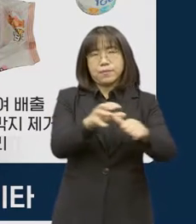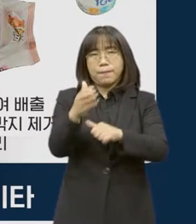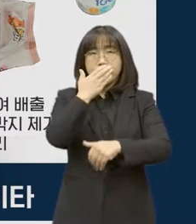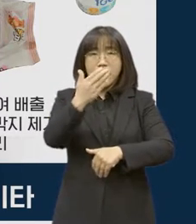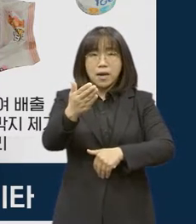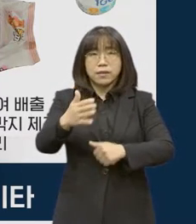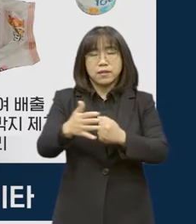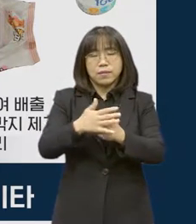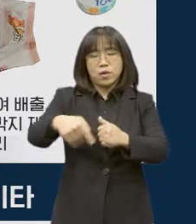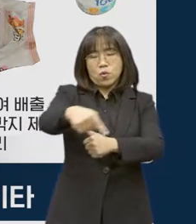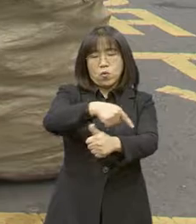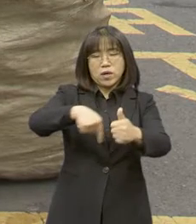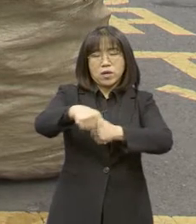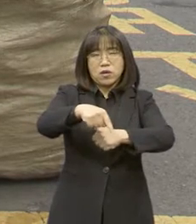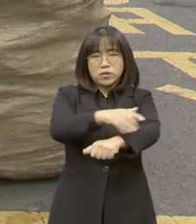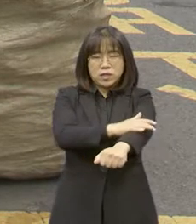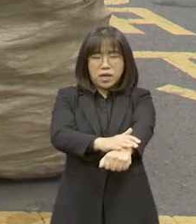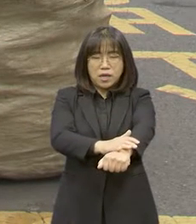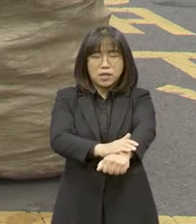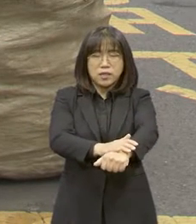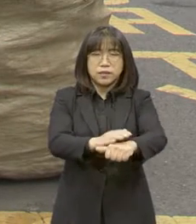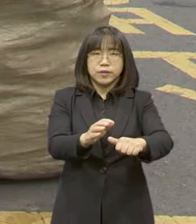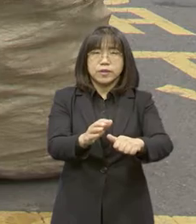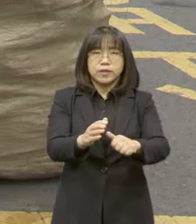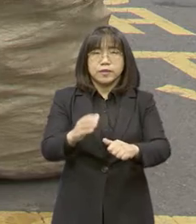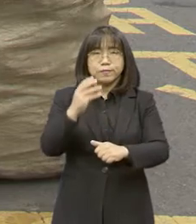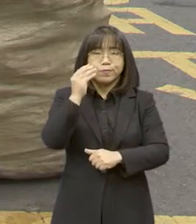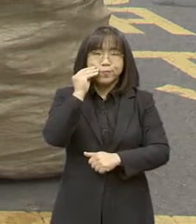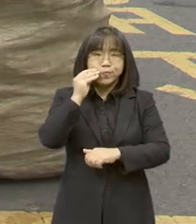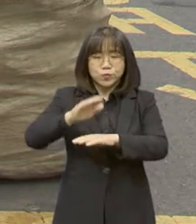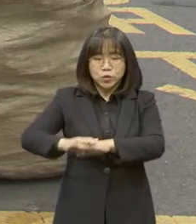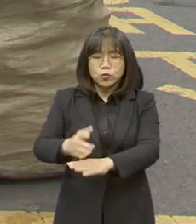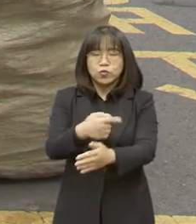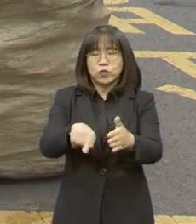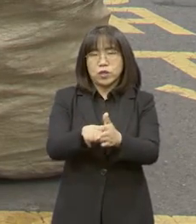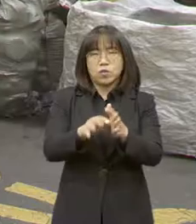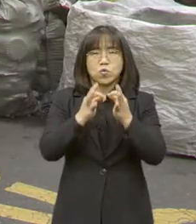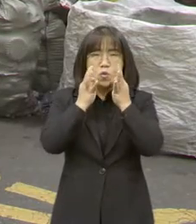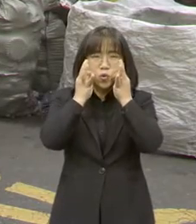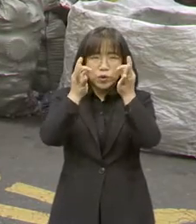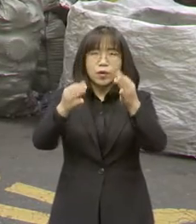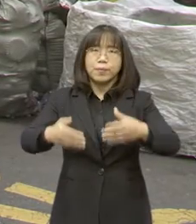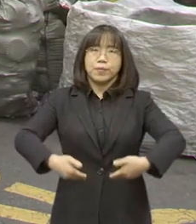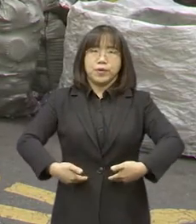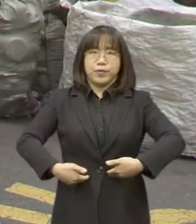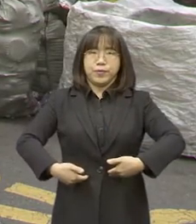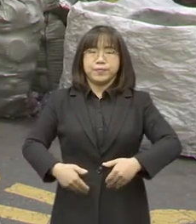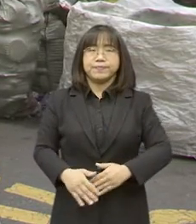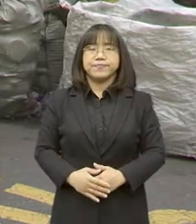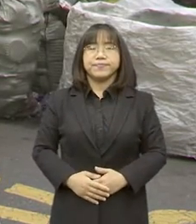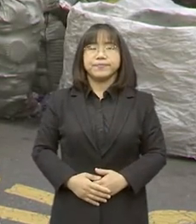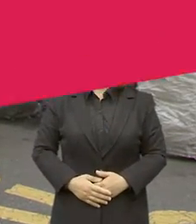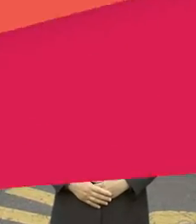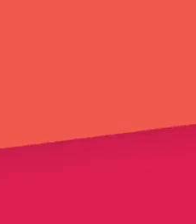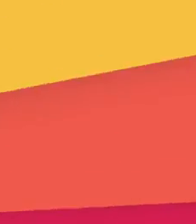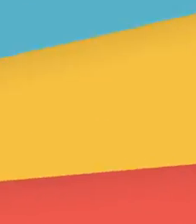일텐데요 환경 보존을 위한 구민들의 작은 관심과 노력이 필요한 시점입니다